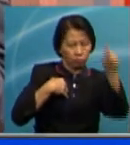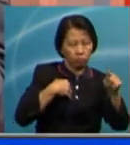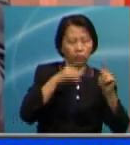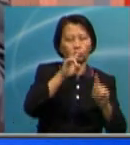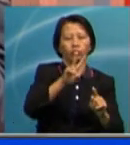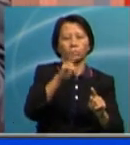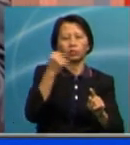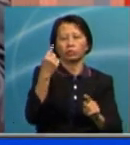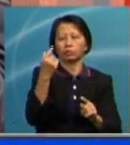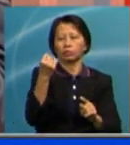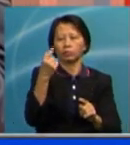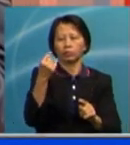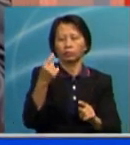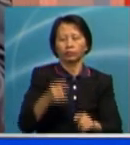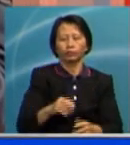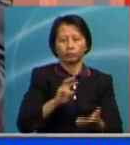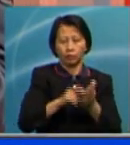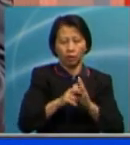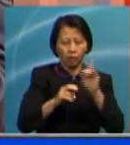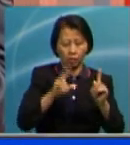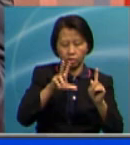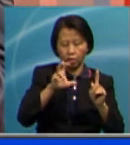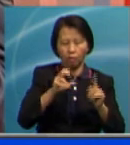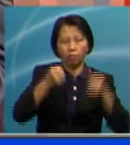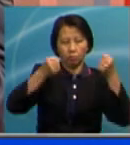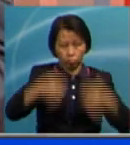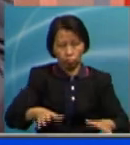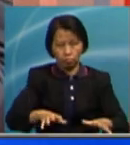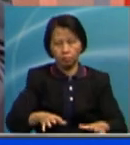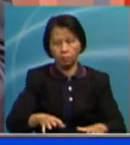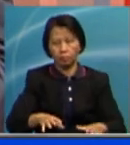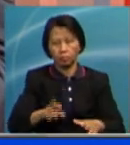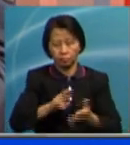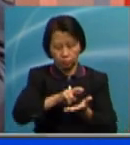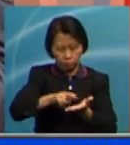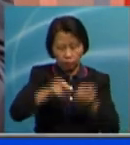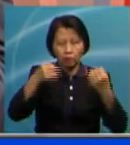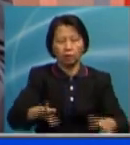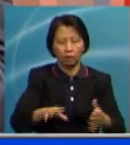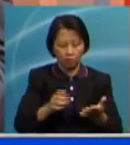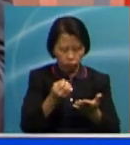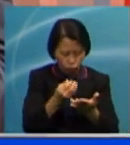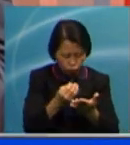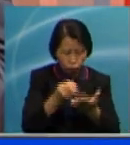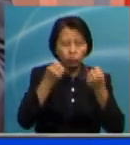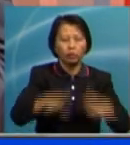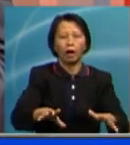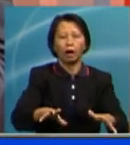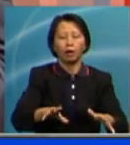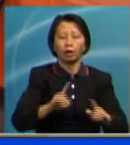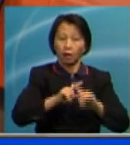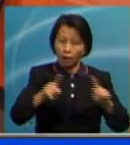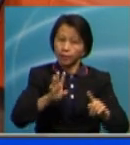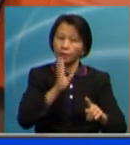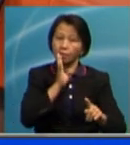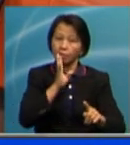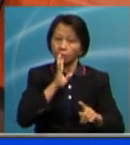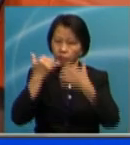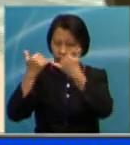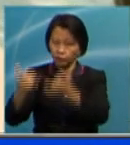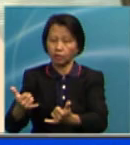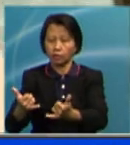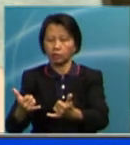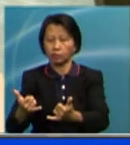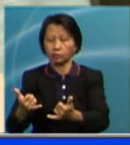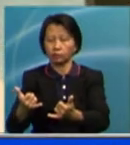211 1 30 waktu hilangnya Radar No 1 hilangnya redar tapi dikatakan sekarang